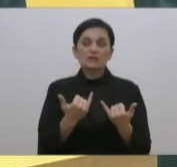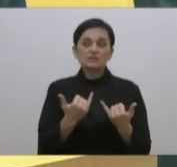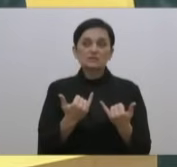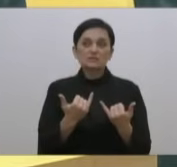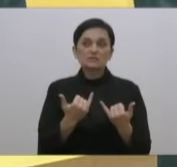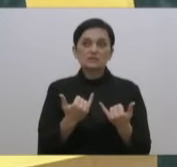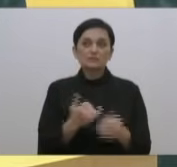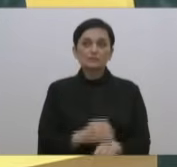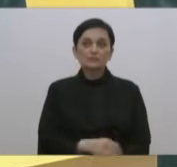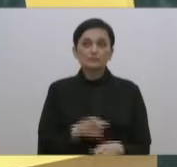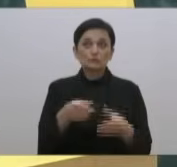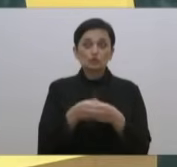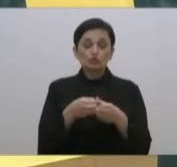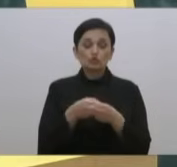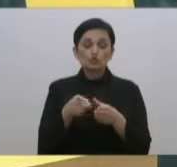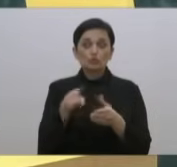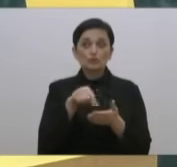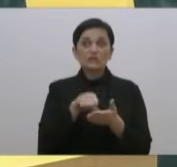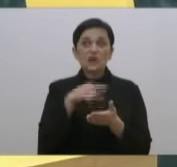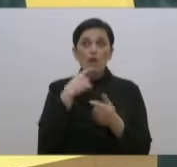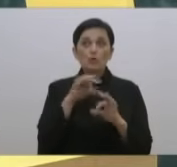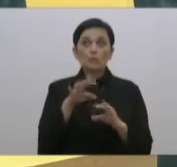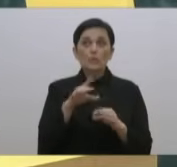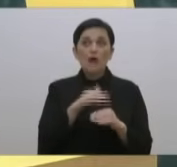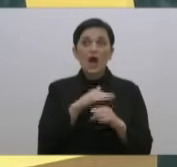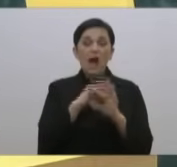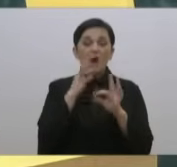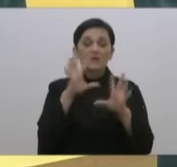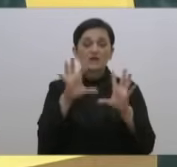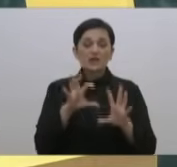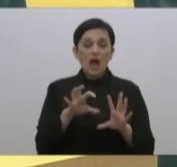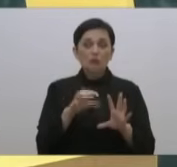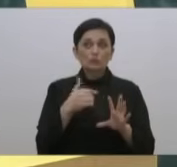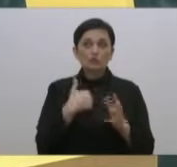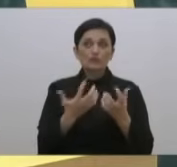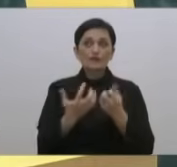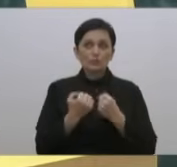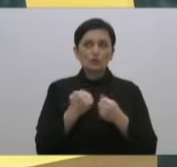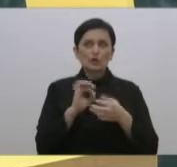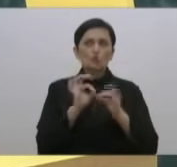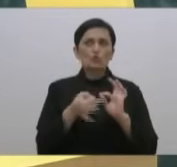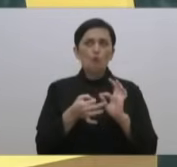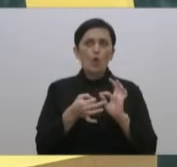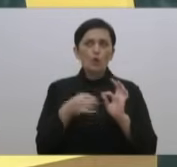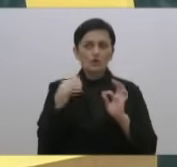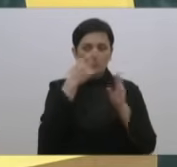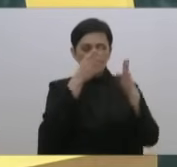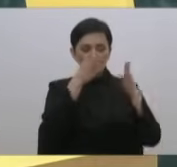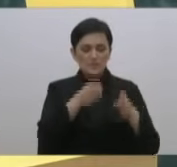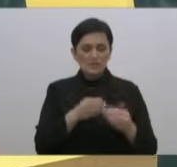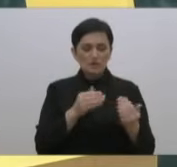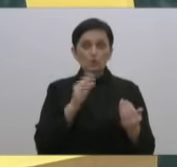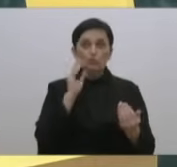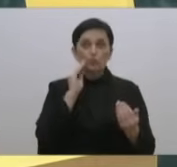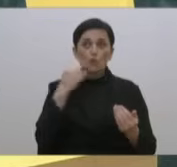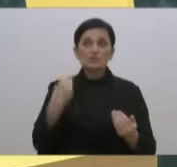ამ ჯგუფის წარმომადგენლებმა აღნიშნეს, რომ თითქოს ამნისტიის კანონი ჩვენ მივიღეთ კონკრეტული პირისთვის,